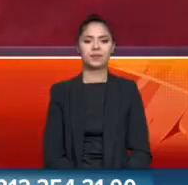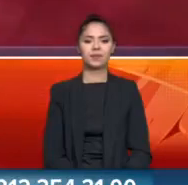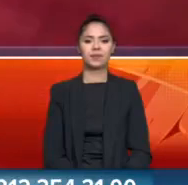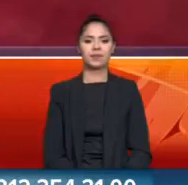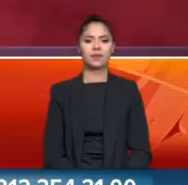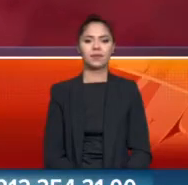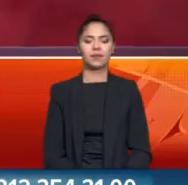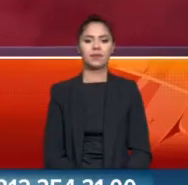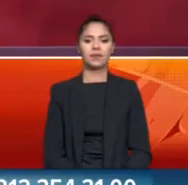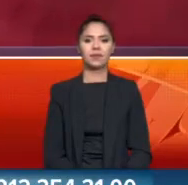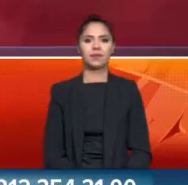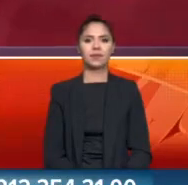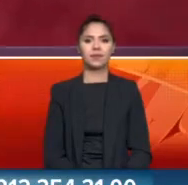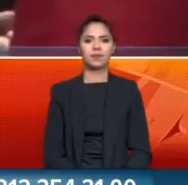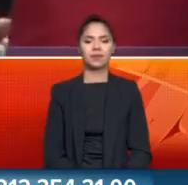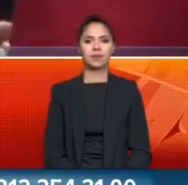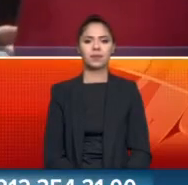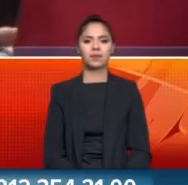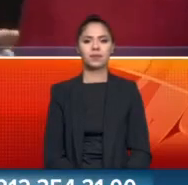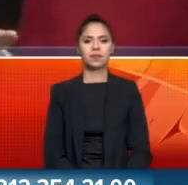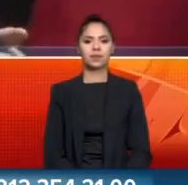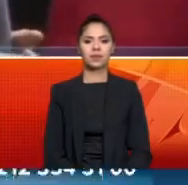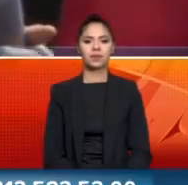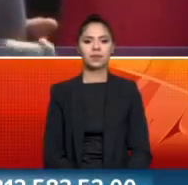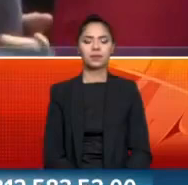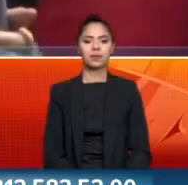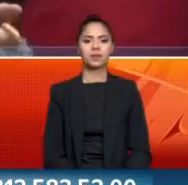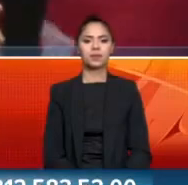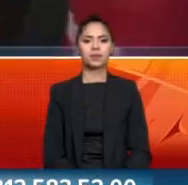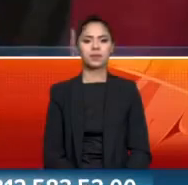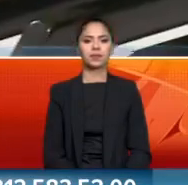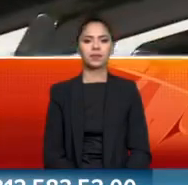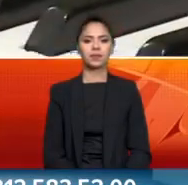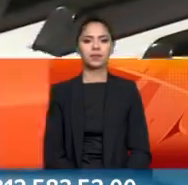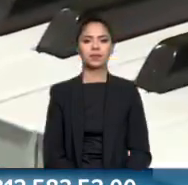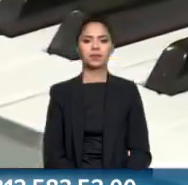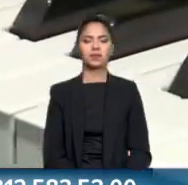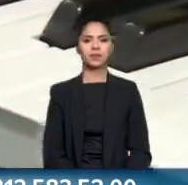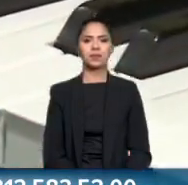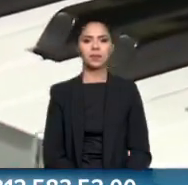Rusya. Bütün ödülleri toplamış. Bize de herhalde bir piyano resitali yaparlar.